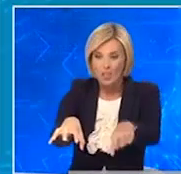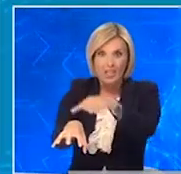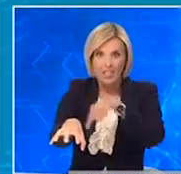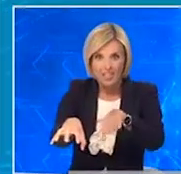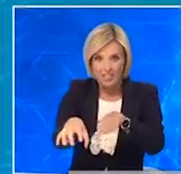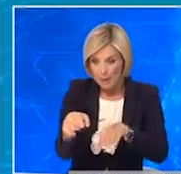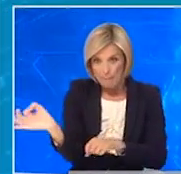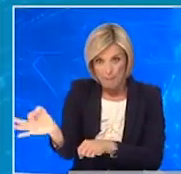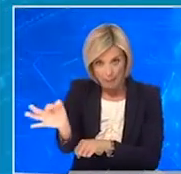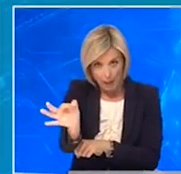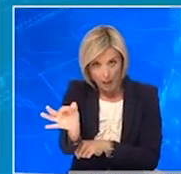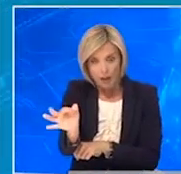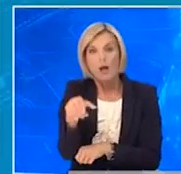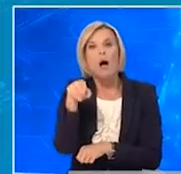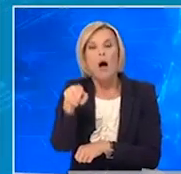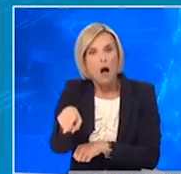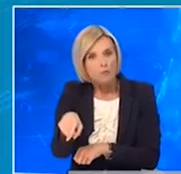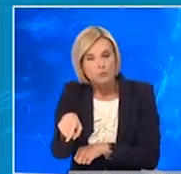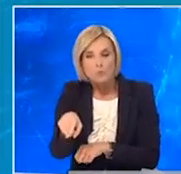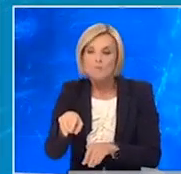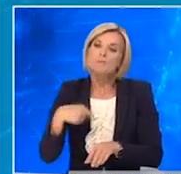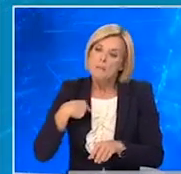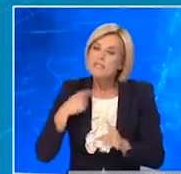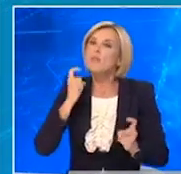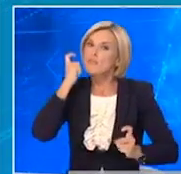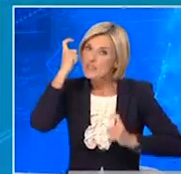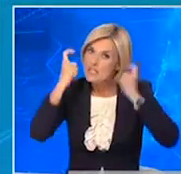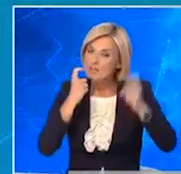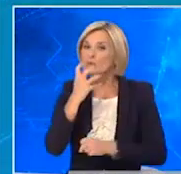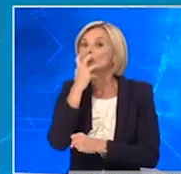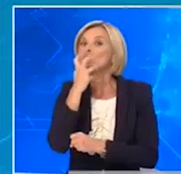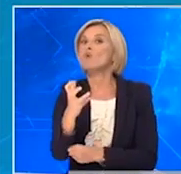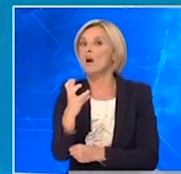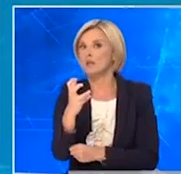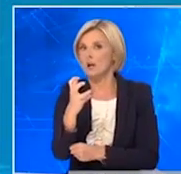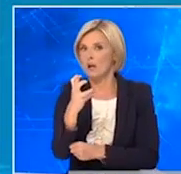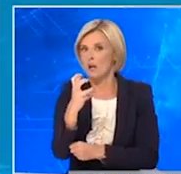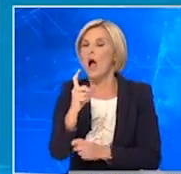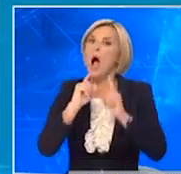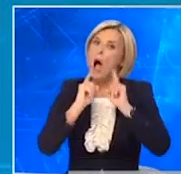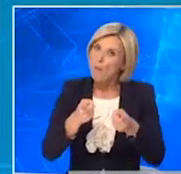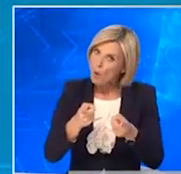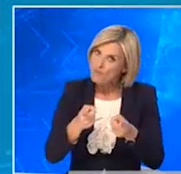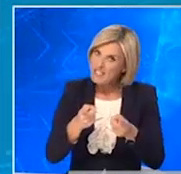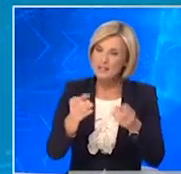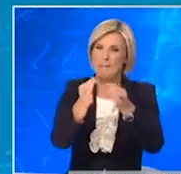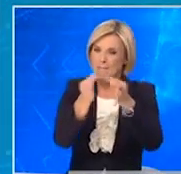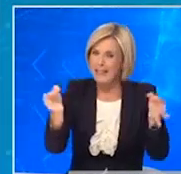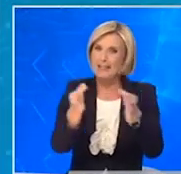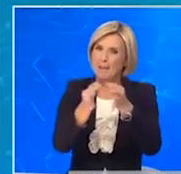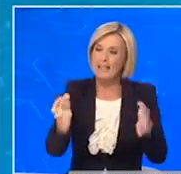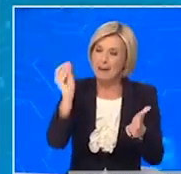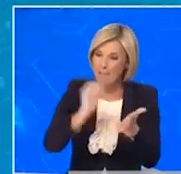έχουμε διανύσει έναν μεγάλο δρόμο, θα έχουμε πάρει σωρία αποφάσεων και σωρία μέτρων τα οποία δεν